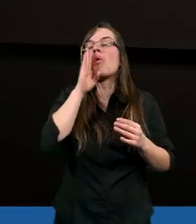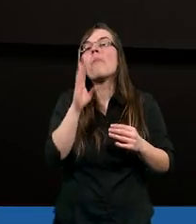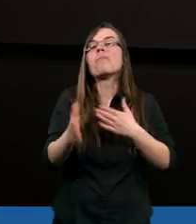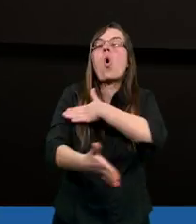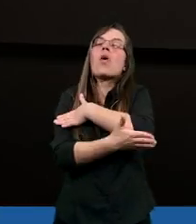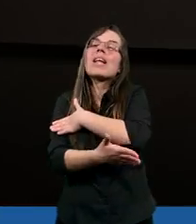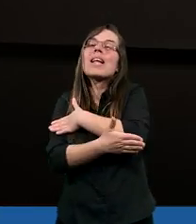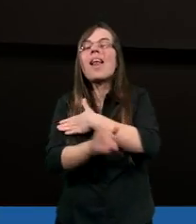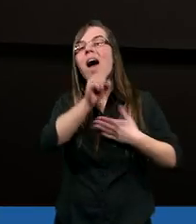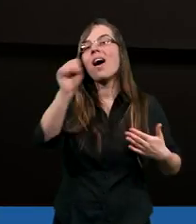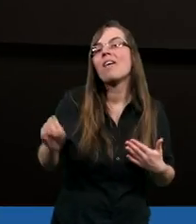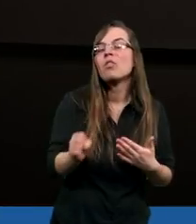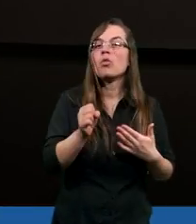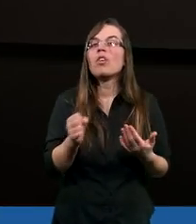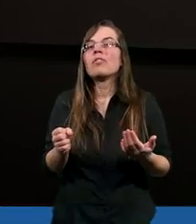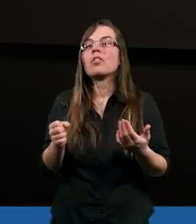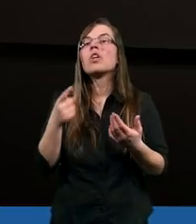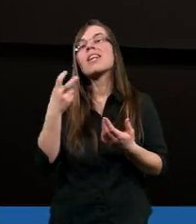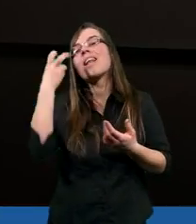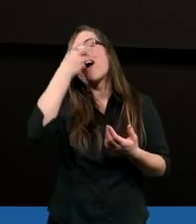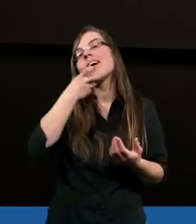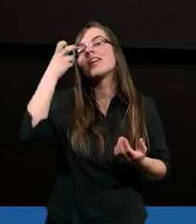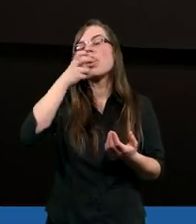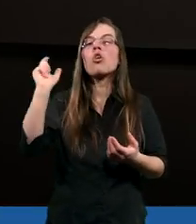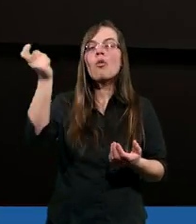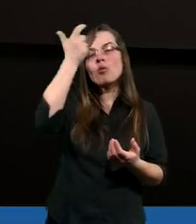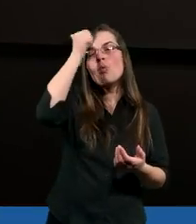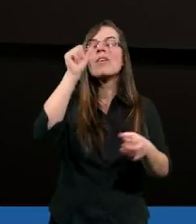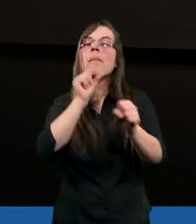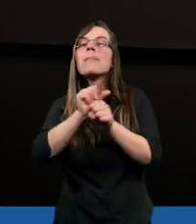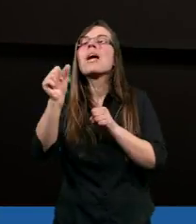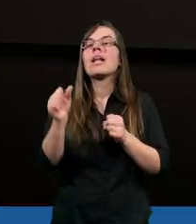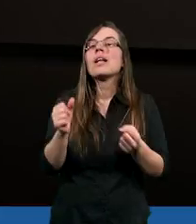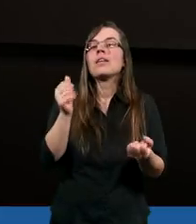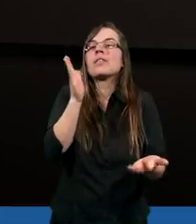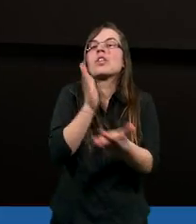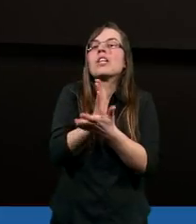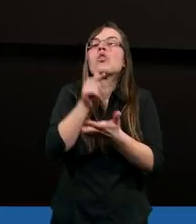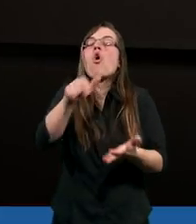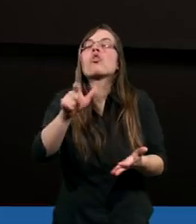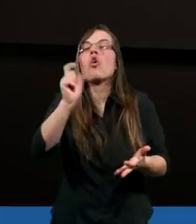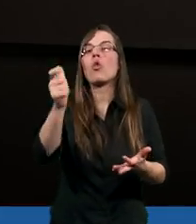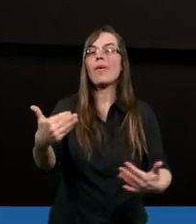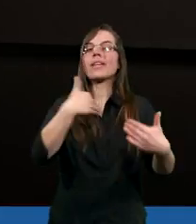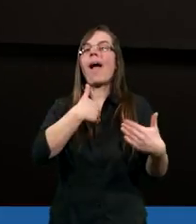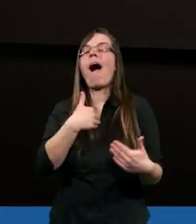podstawą, głównym zainteresowaniem jest tylko to, co ja chcę, co